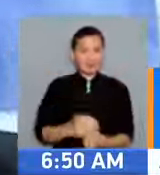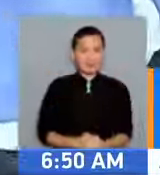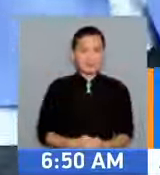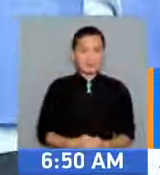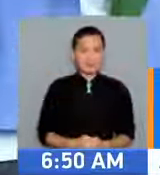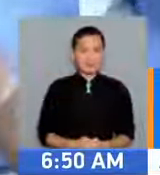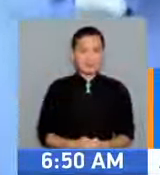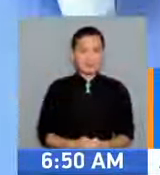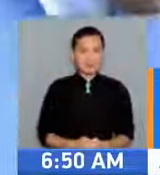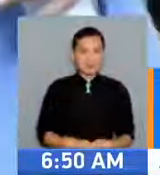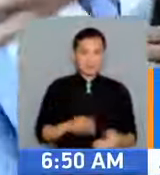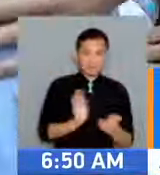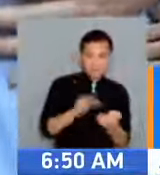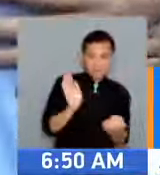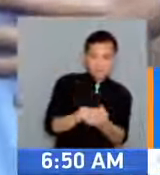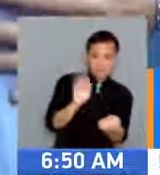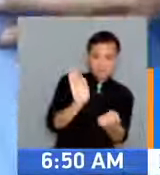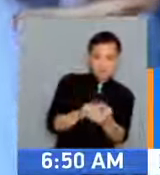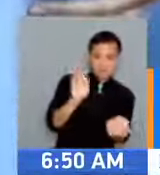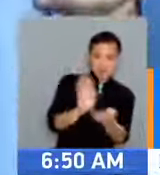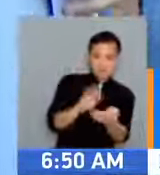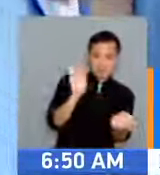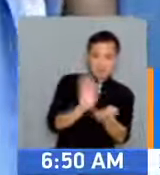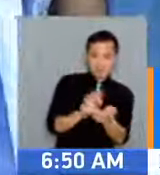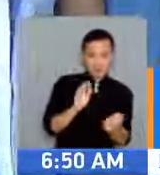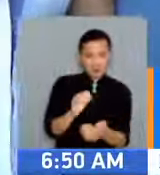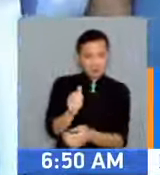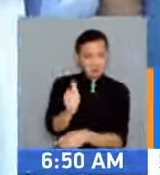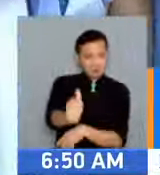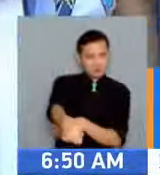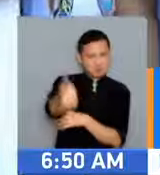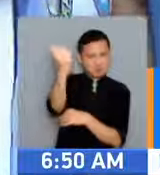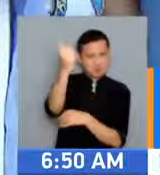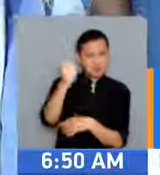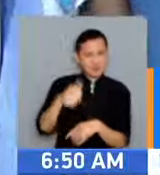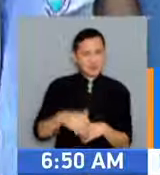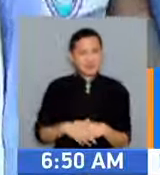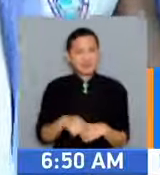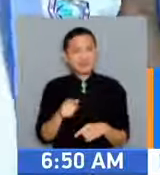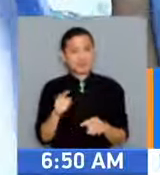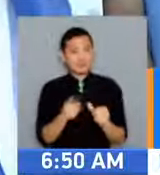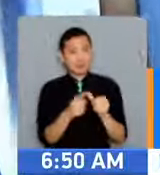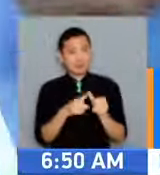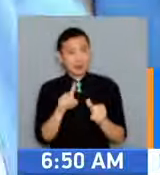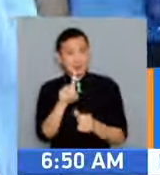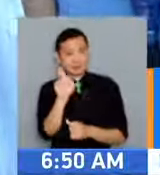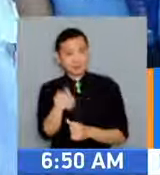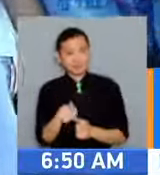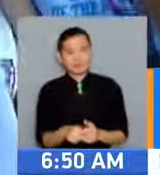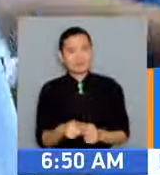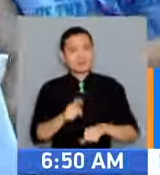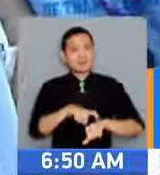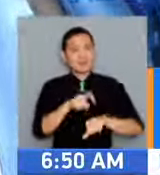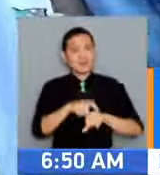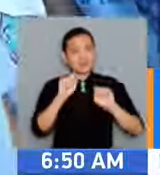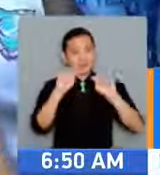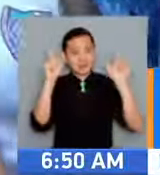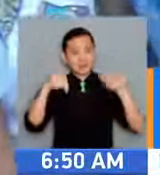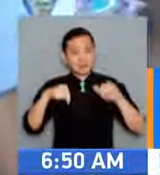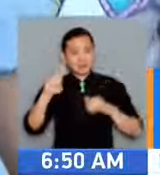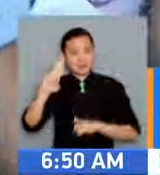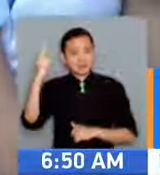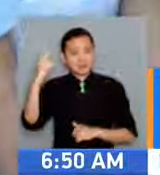Hindi nagpapatalo! Pero bago yan, kumustahin muna kita. Anong oras ka na gumising para sa UH Campus Tour?